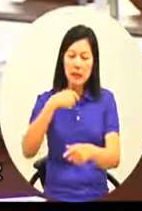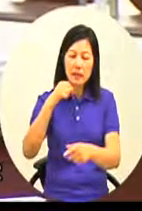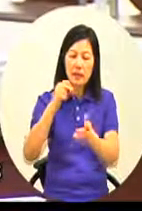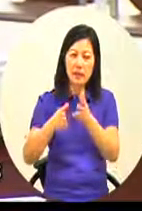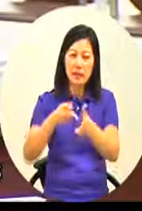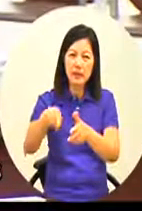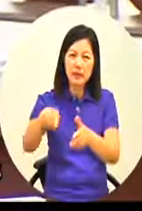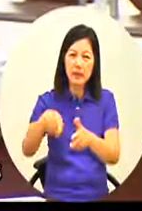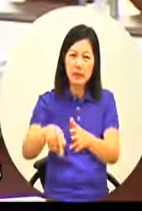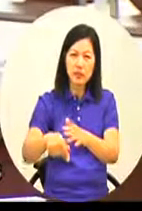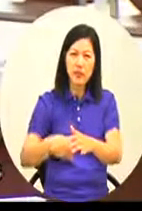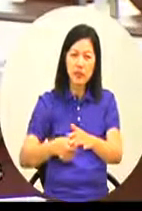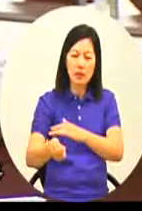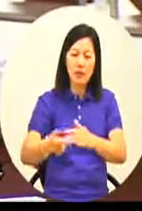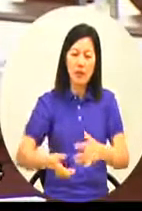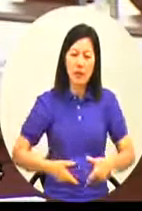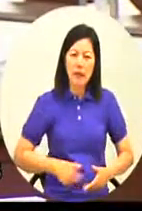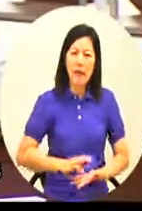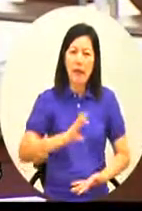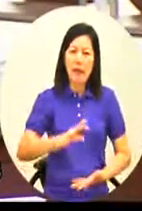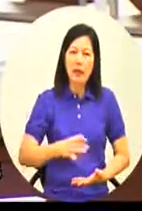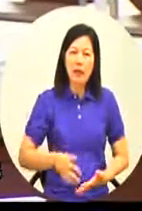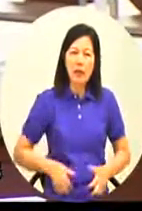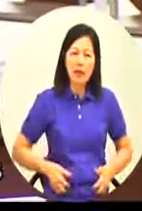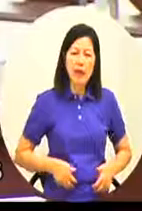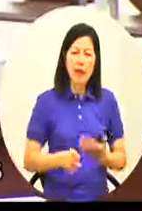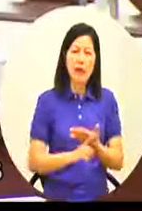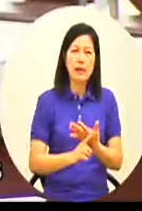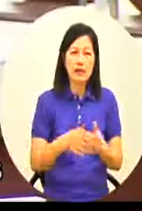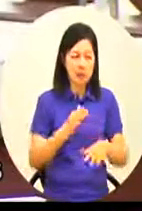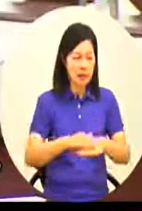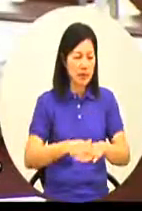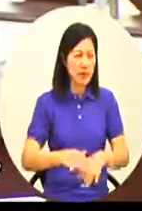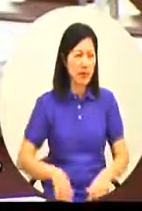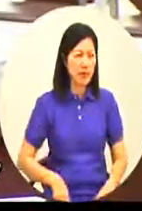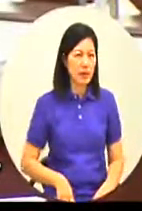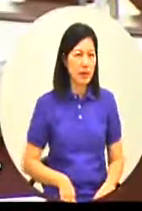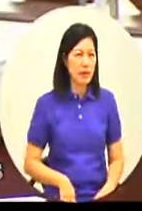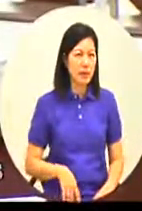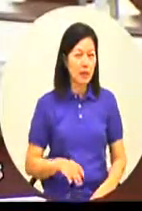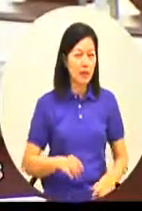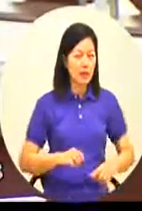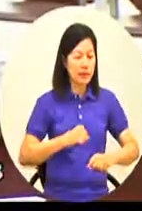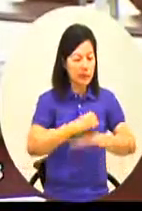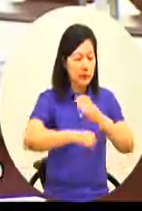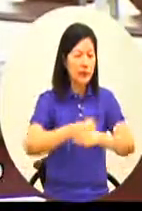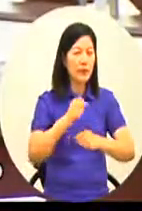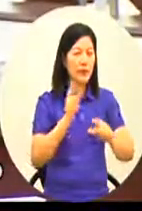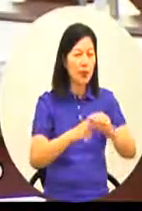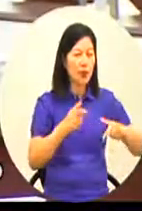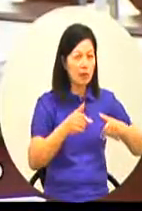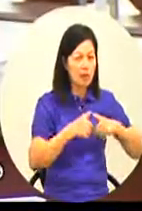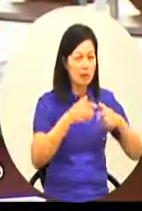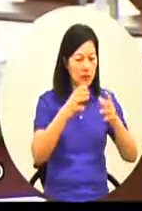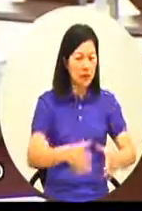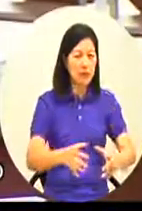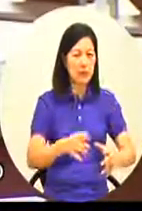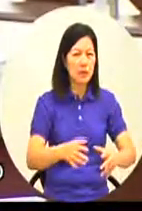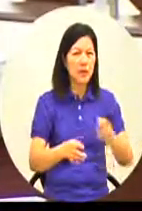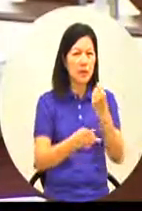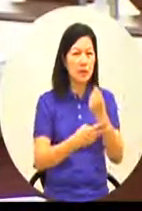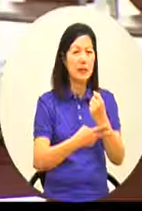啦。我讲别就是嘛，你公园的本色，你搁要用设立迄个活动中心？活动中心，我甲你讲较白啦，你一定控